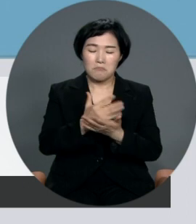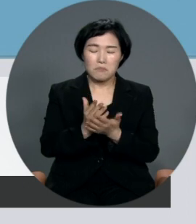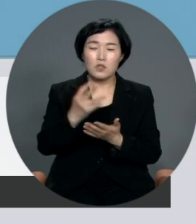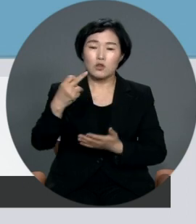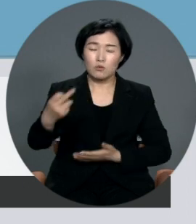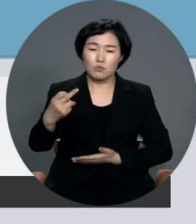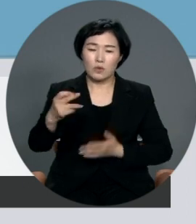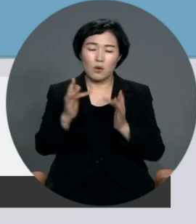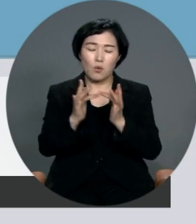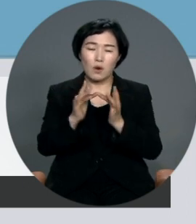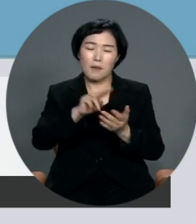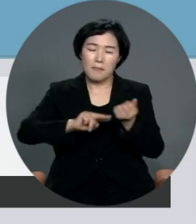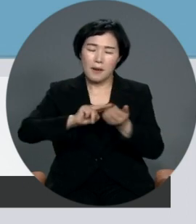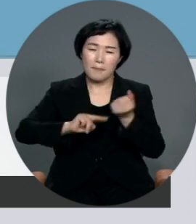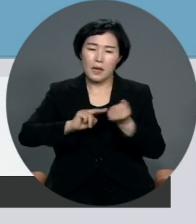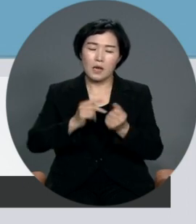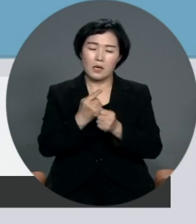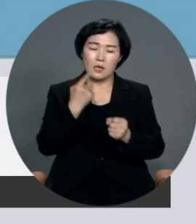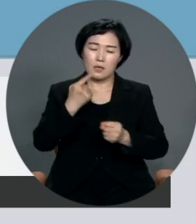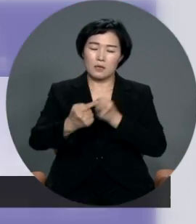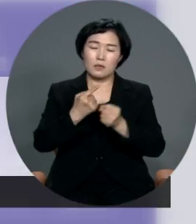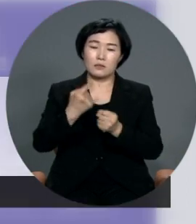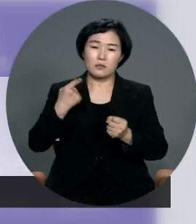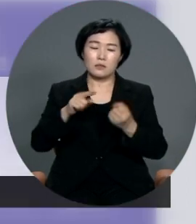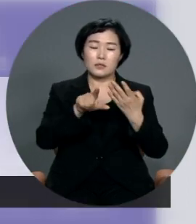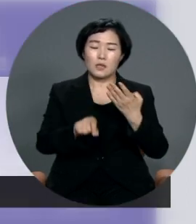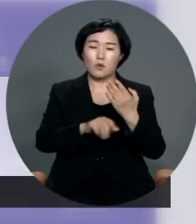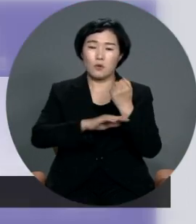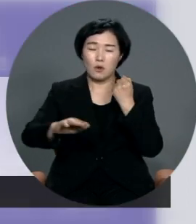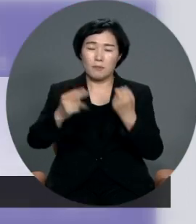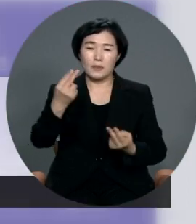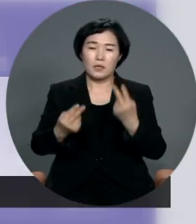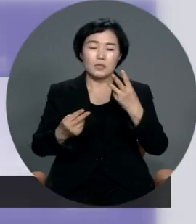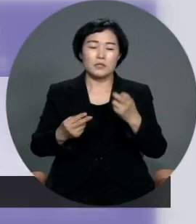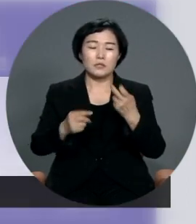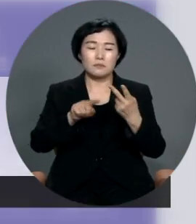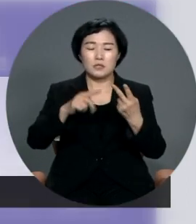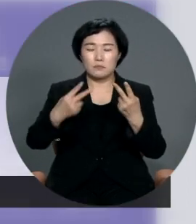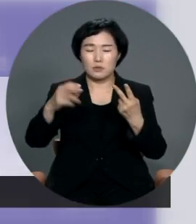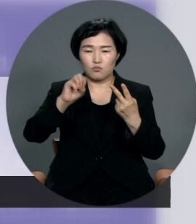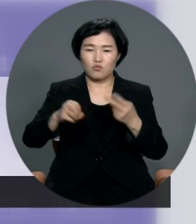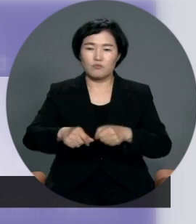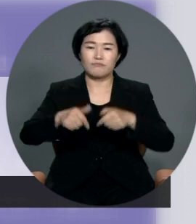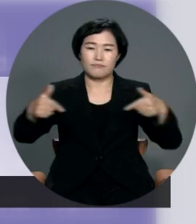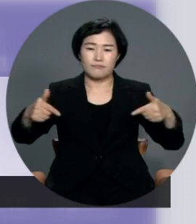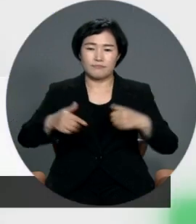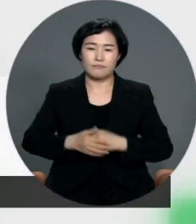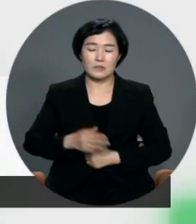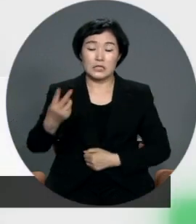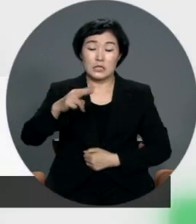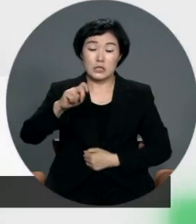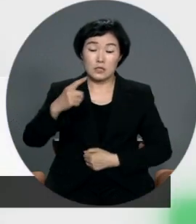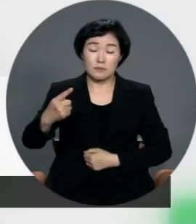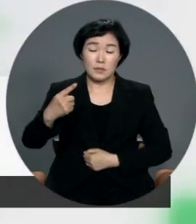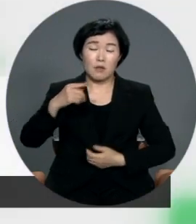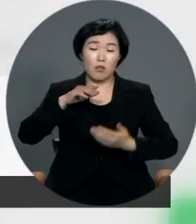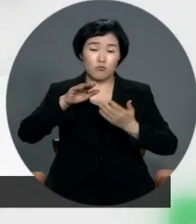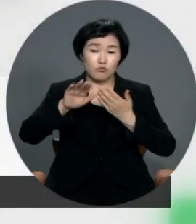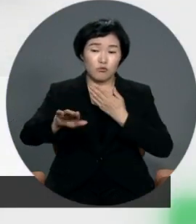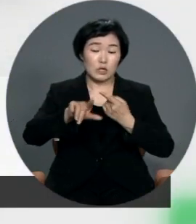유통업체 매출은 1년 전 같은 달과 비교하면 22.2% 증가했습니다 2021년